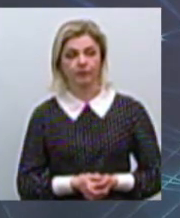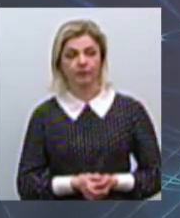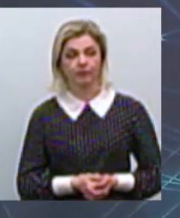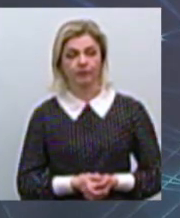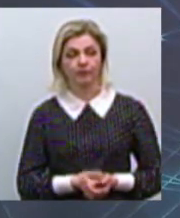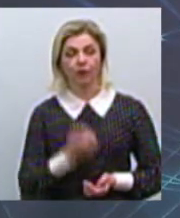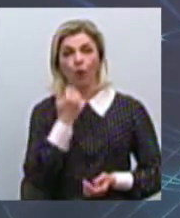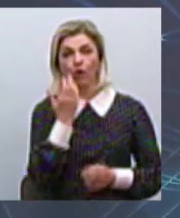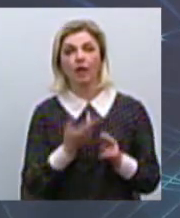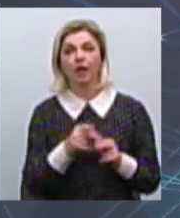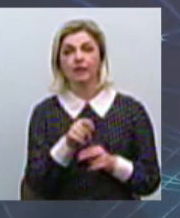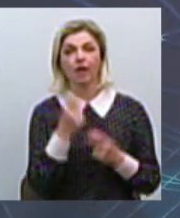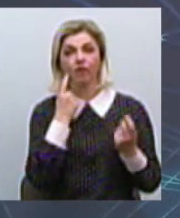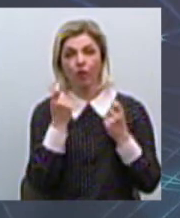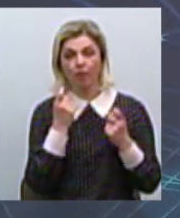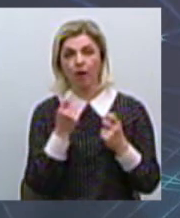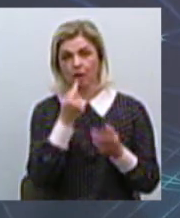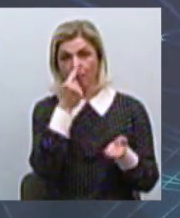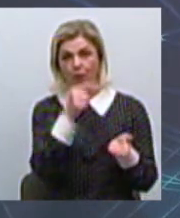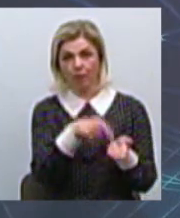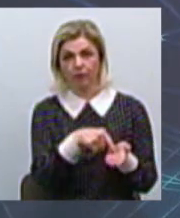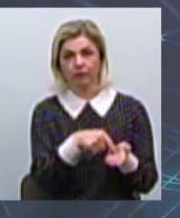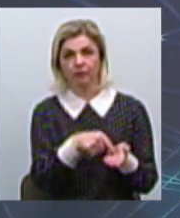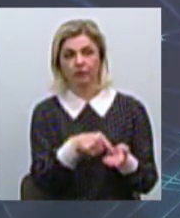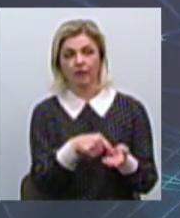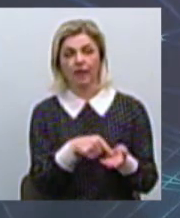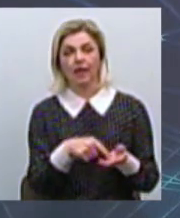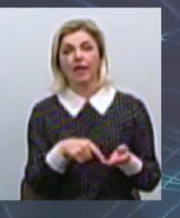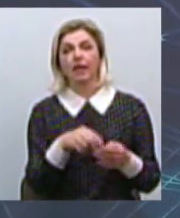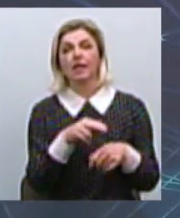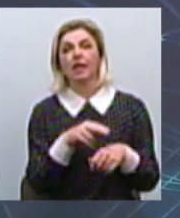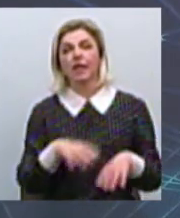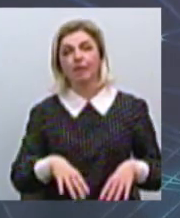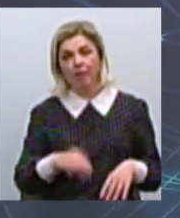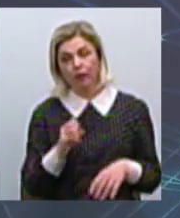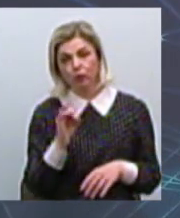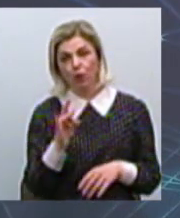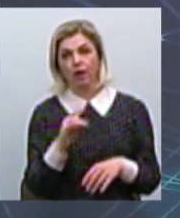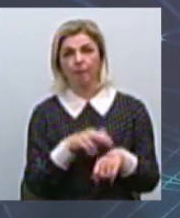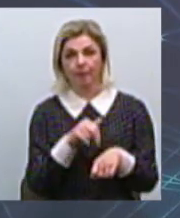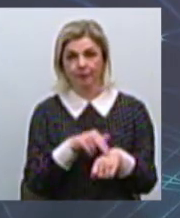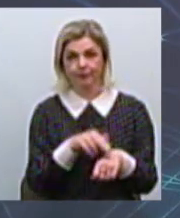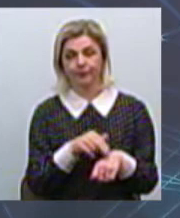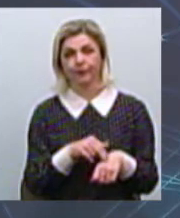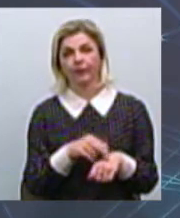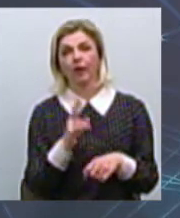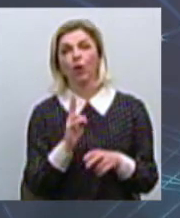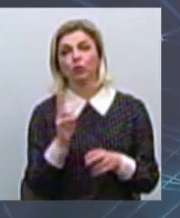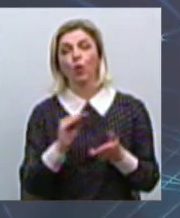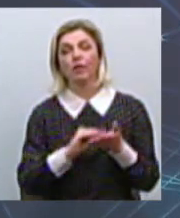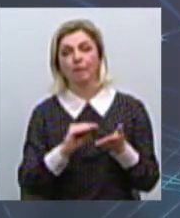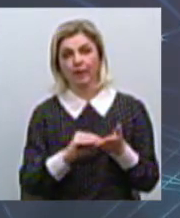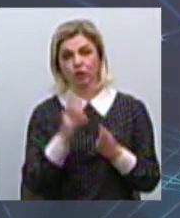ці дані потрапляють до якогось інспектора з адмінпрактики, чи там, ну, інспектора, який виписує вже штрафи,